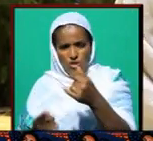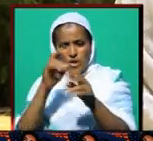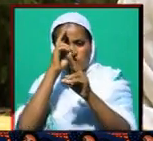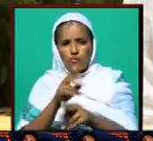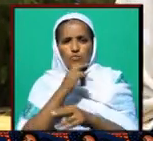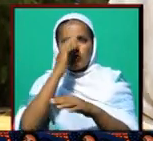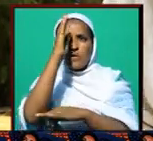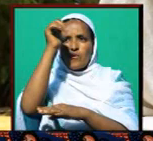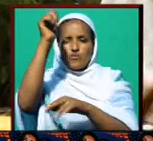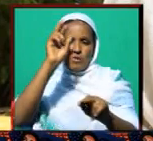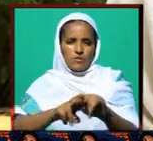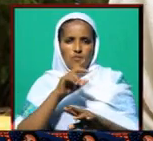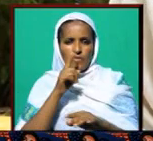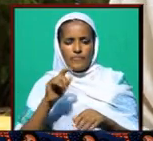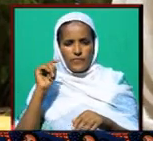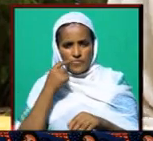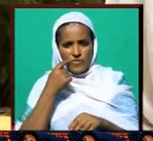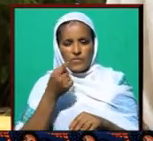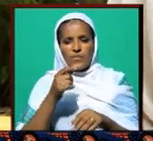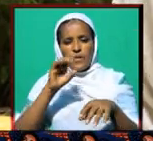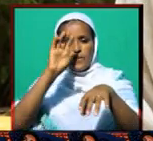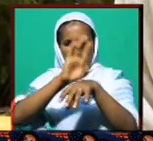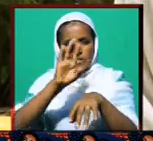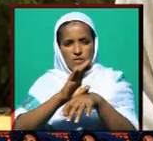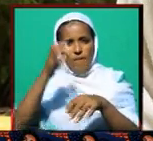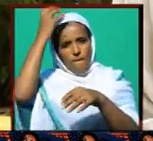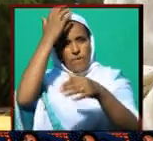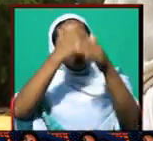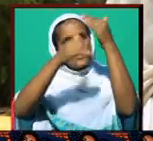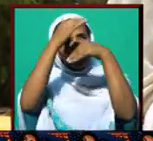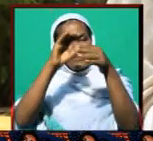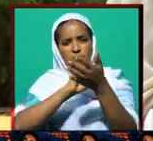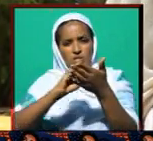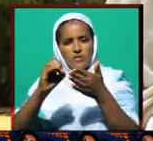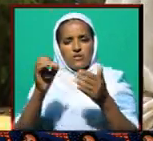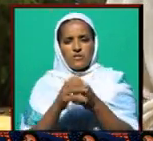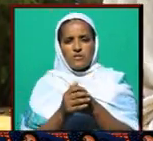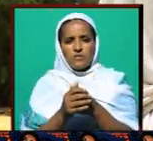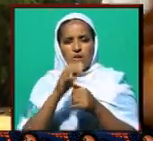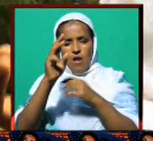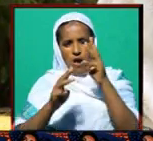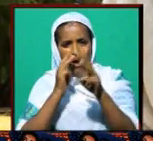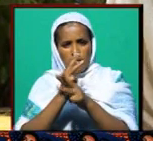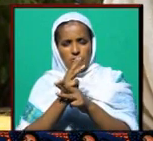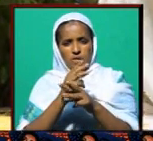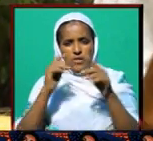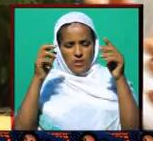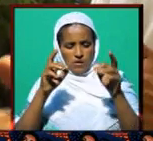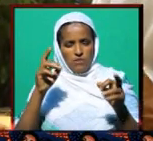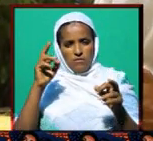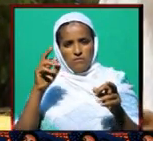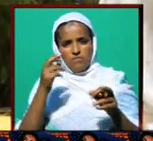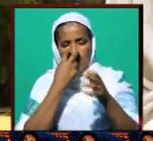ያ ክብራቸው ነው፣ ለካህናቱም ያ ክብር ነው ማለት እግዚአብሔር ያስቀመጠው ነው። እንኳን በቤተ ክርስቲያን በመንግስተ ሰማያትም አለመ ጻድቃን